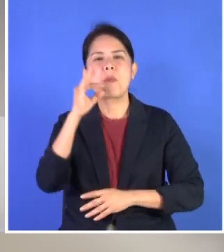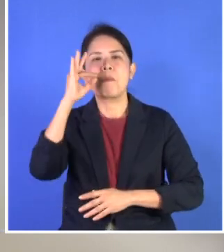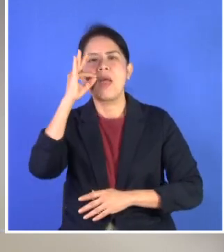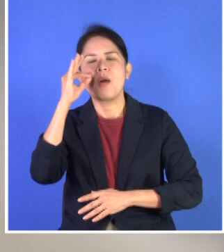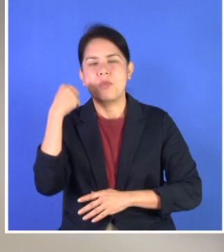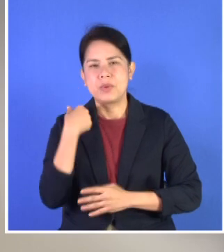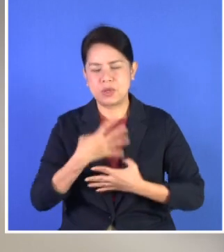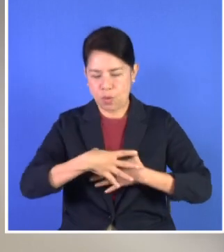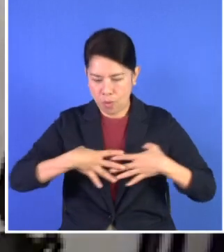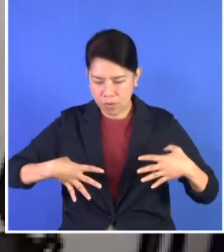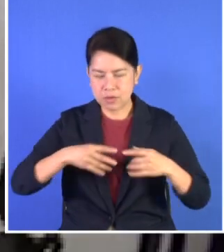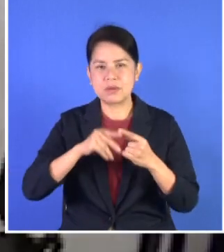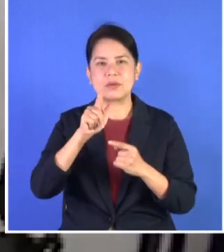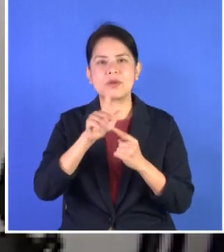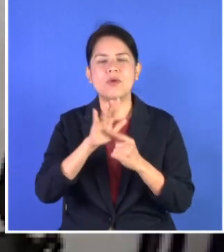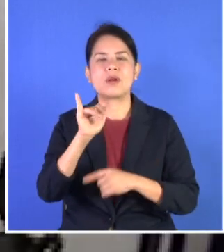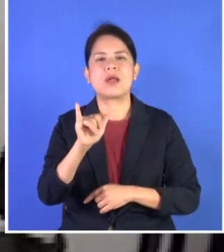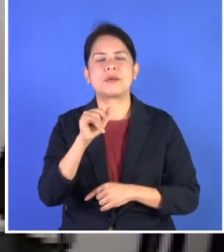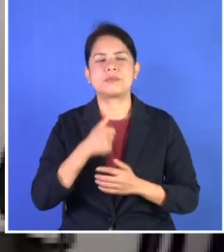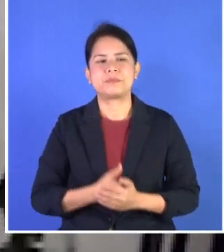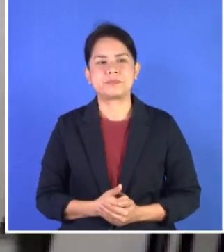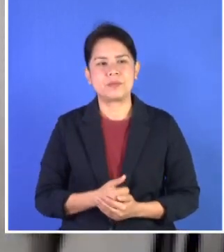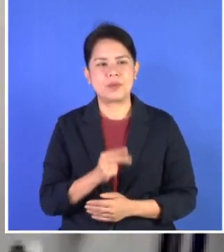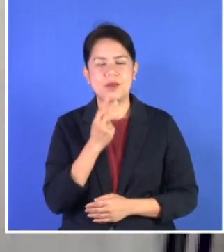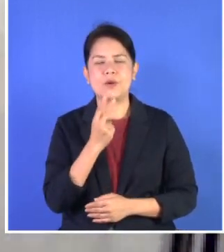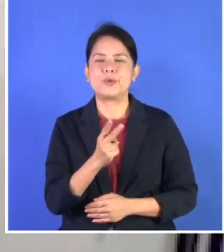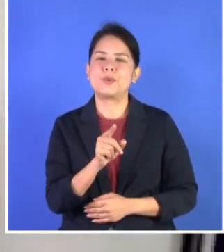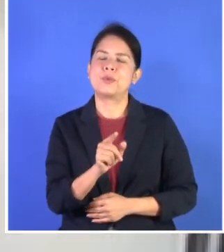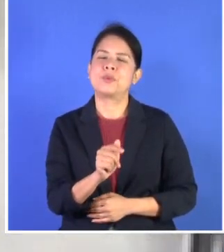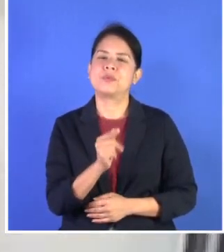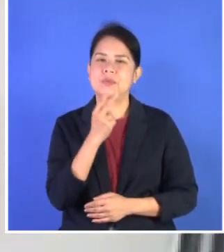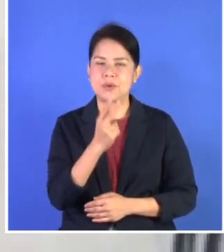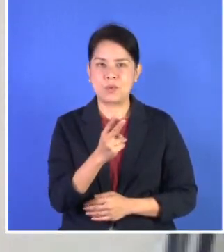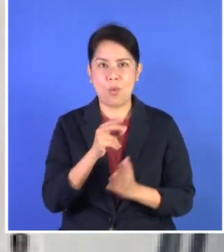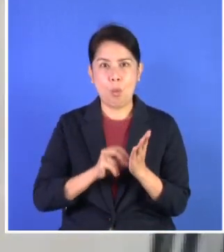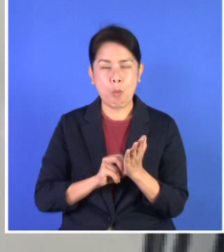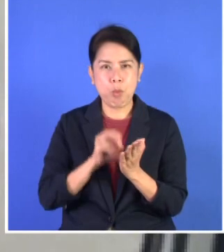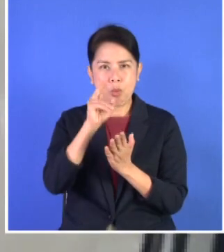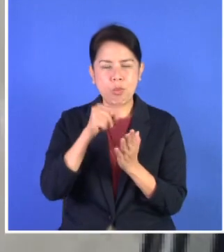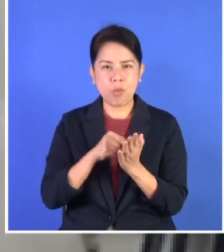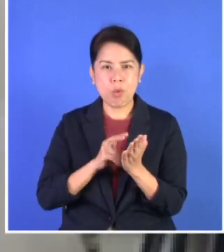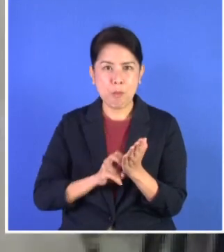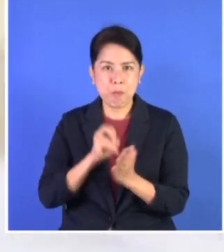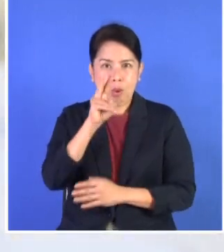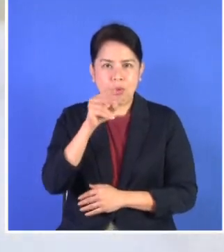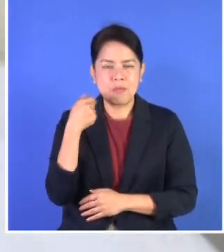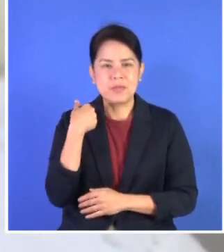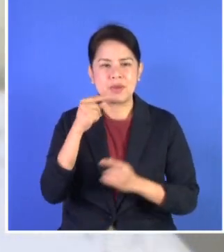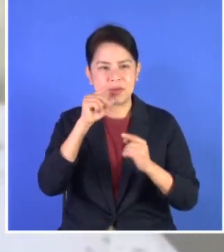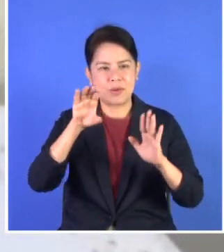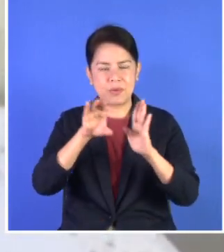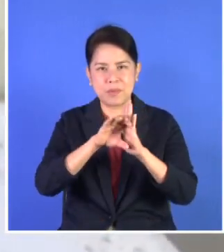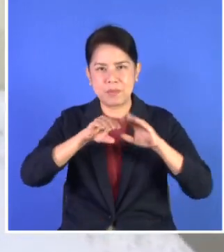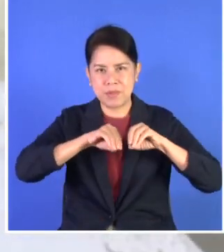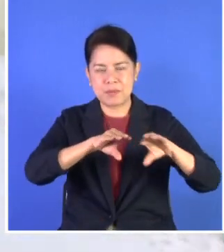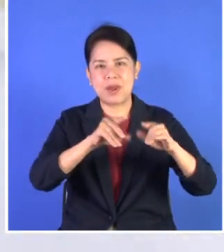ลายไอ้ตัวที่เปิดนี่คือเจ้าลายแล้วพอเห็นถึงความสาในการกระโดดสูงของมันแบบนี้ก็เลยเอาคลิปไปโพสต์ตรงFacebookอ่ะคนก็